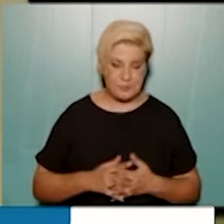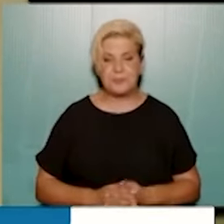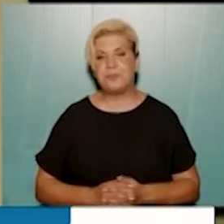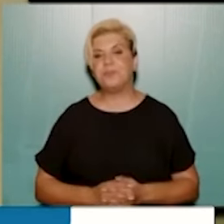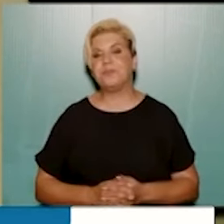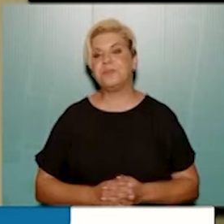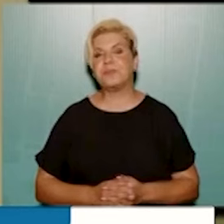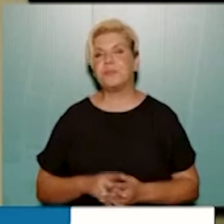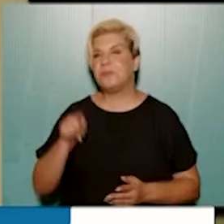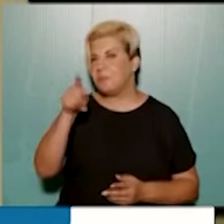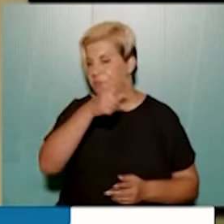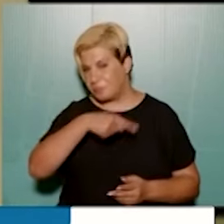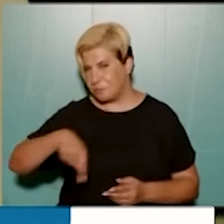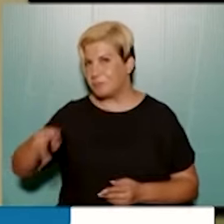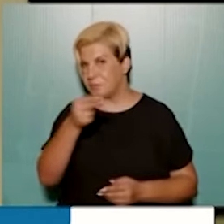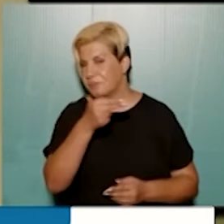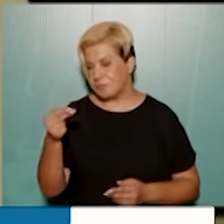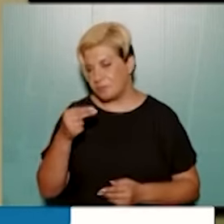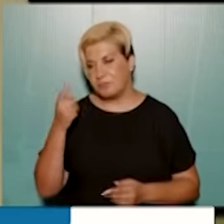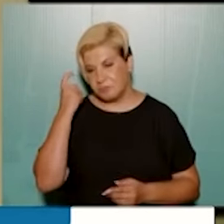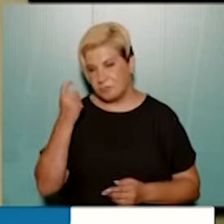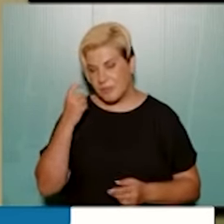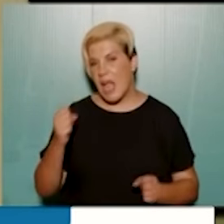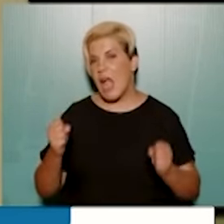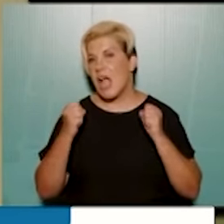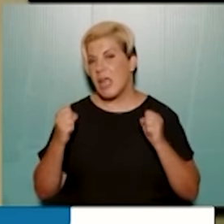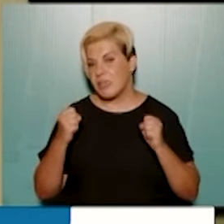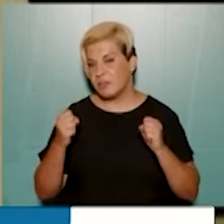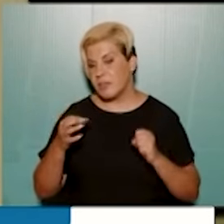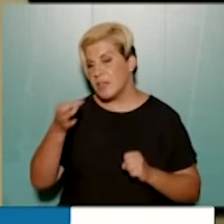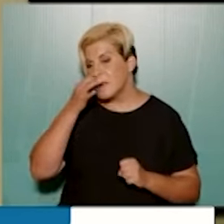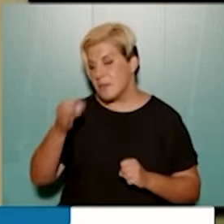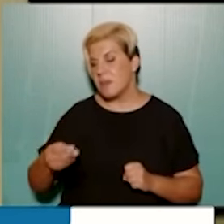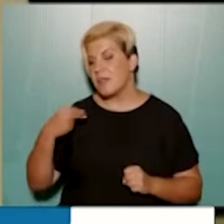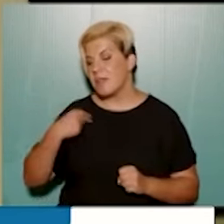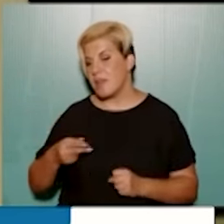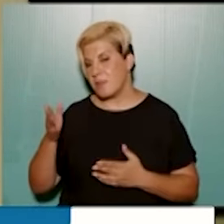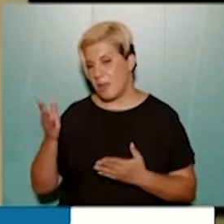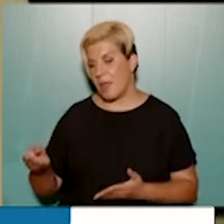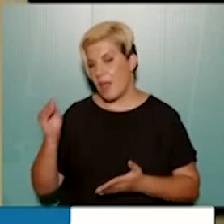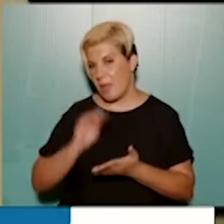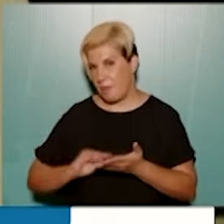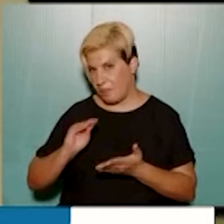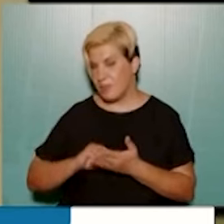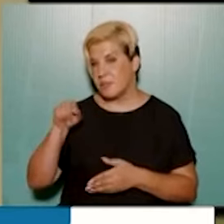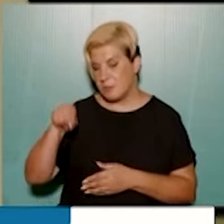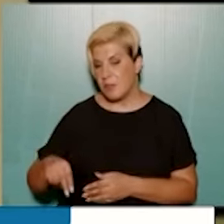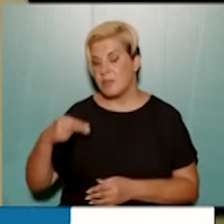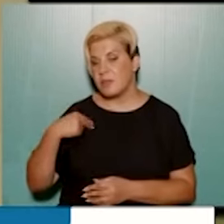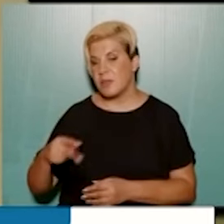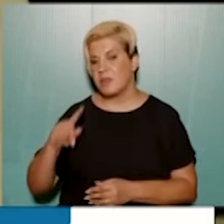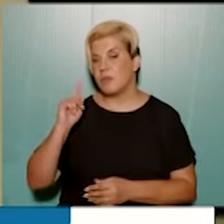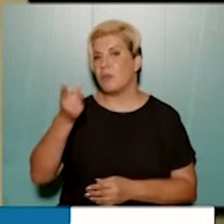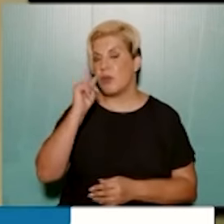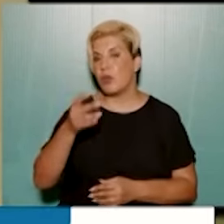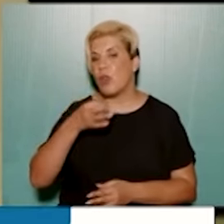Και γυρίζοντας στα θέματα αυτά, λοιπόν, της ασφάλειας, θέσατε, κύριε Δήμαρχε, και επαναλάβατε και σήμερα, σαν